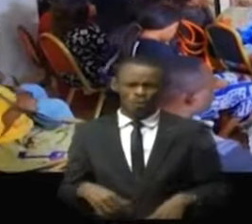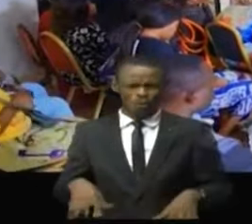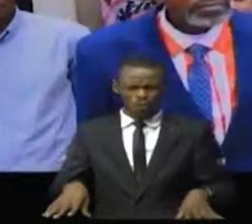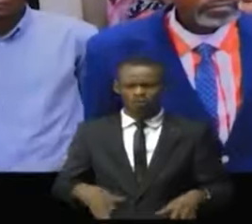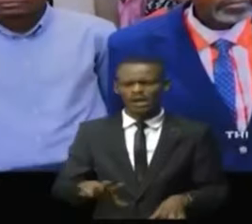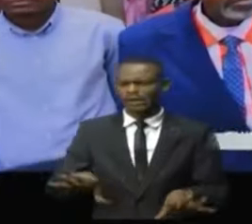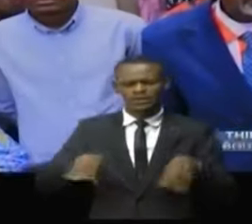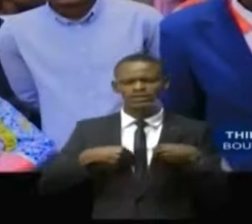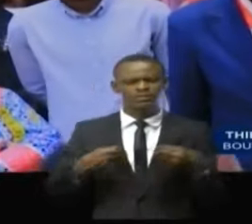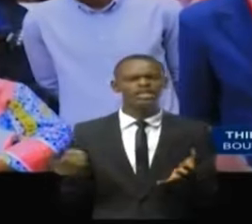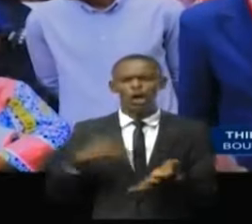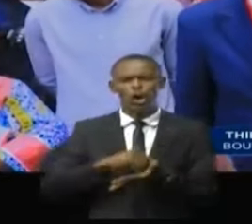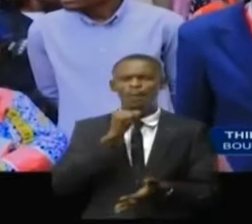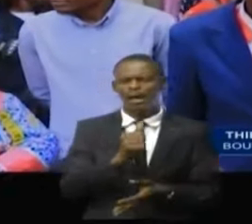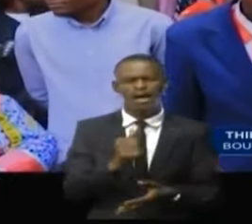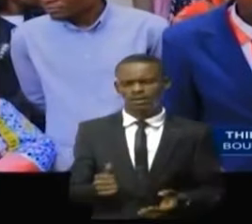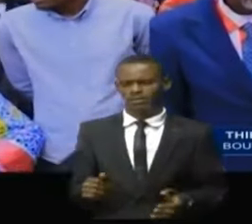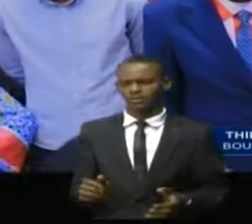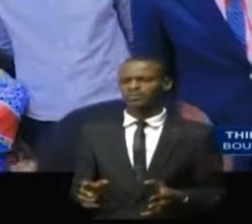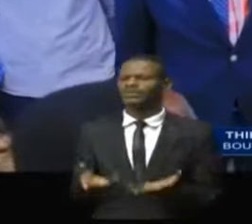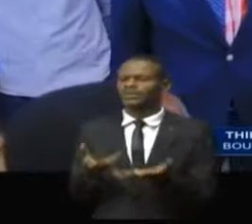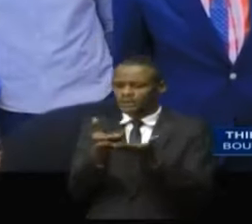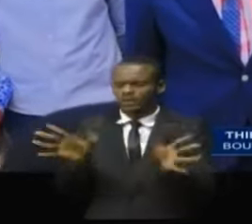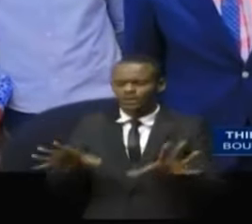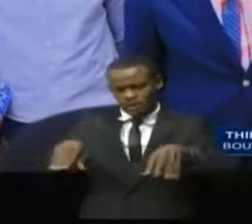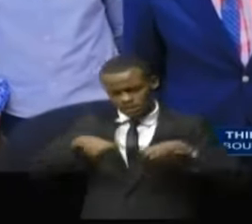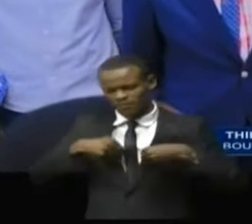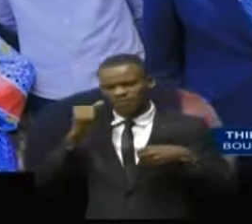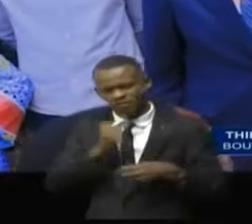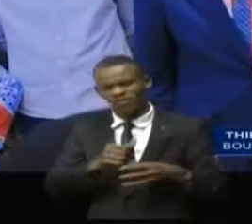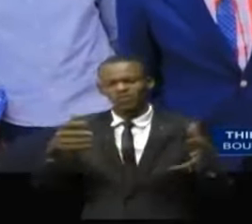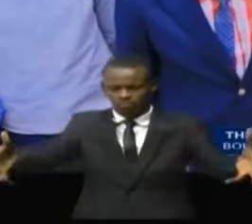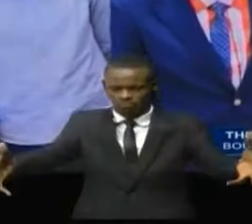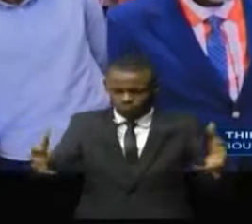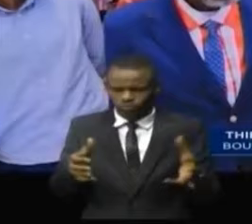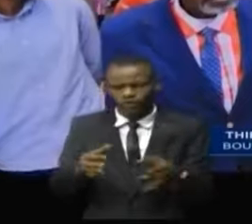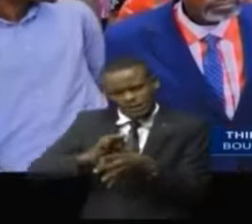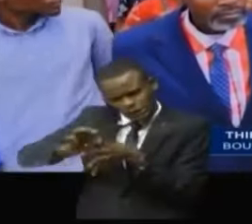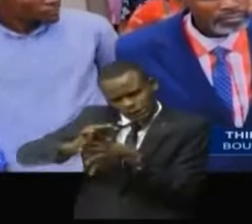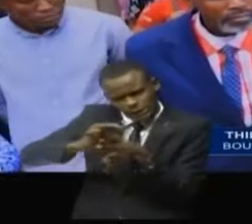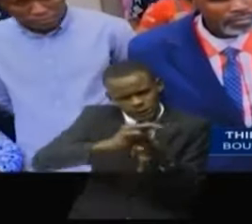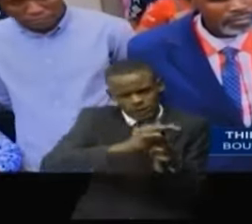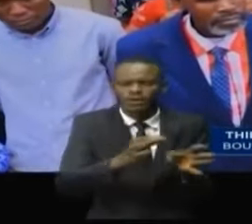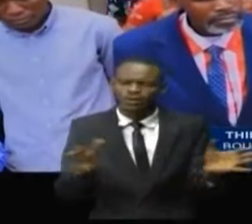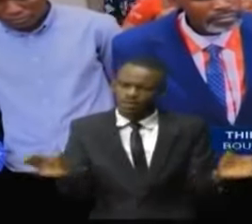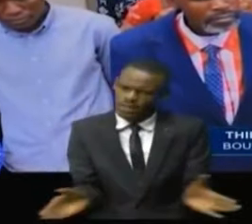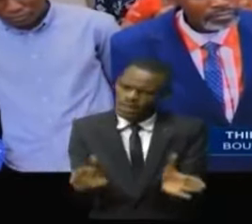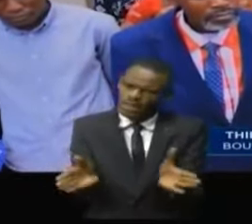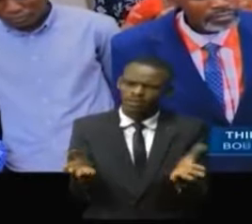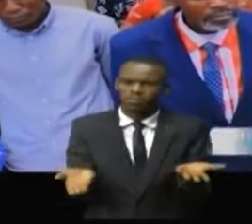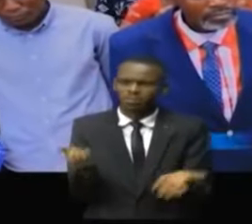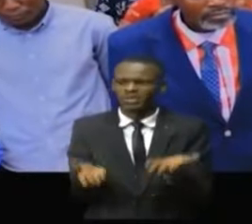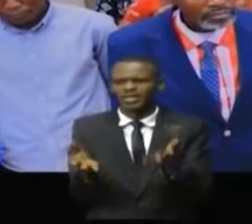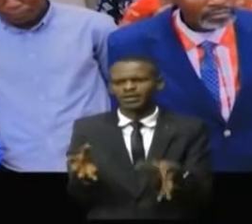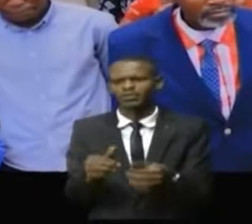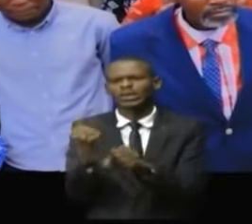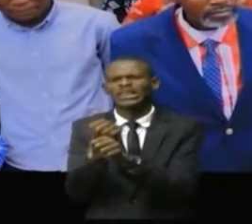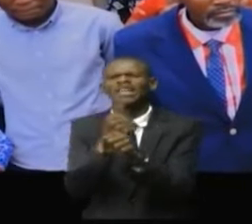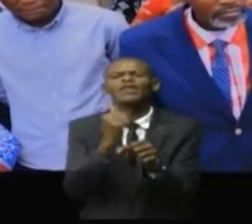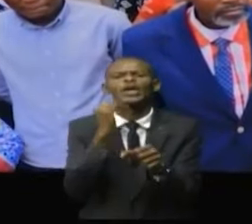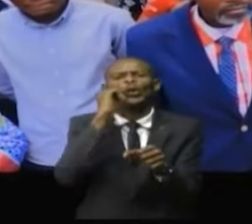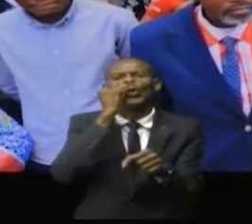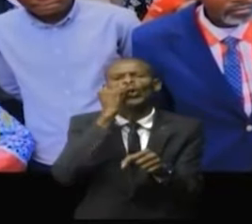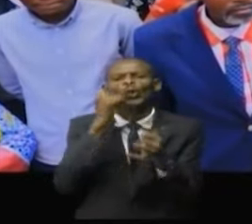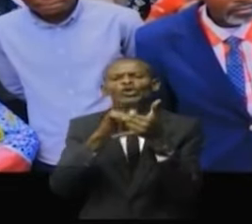femmes libres, ce sont nos sœurs. Elles se sont retrouvées dans ces conditions, peut-être par déception. Pour moi, elles